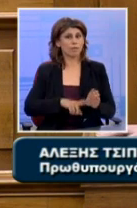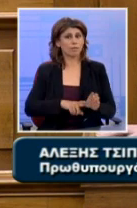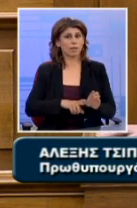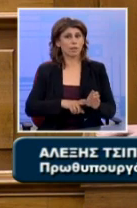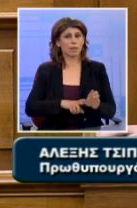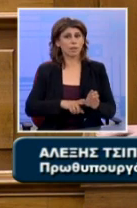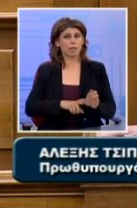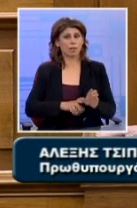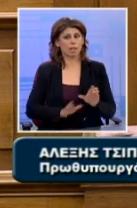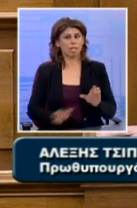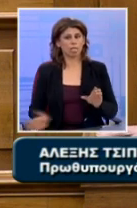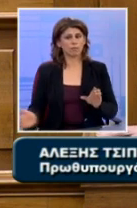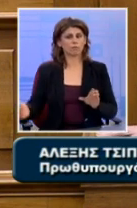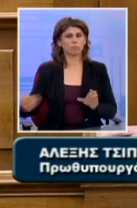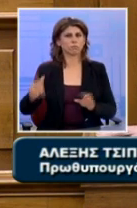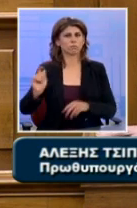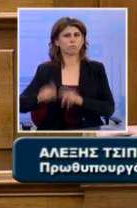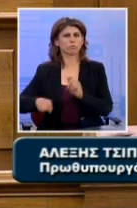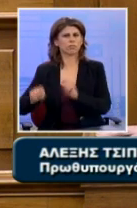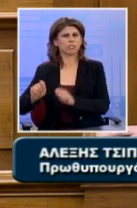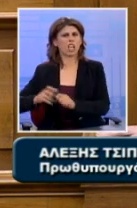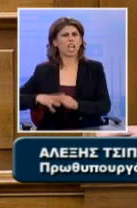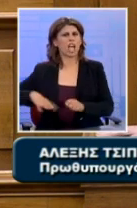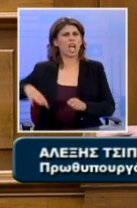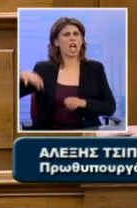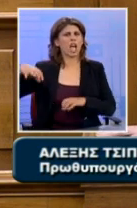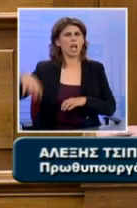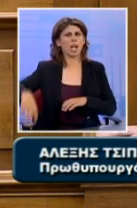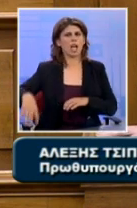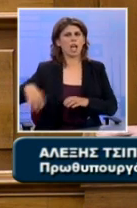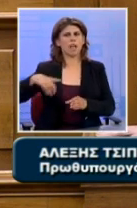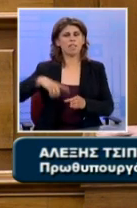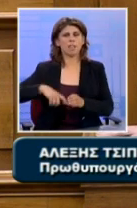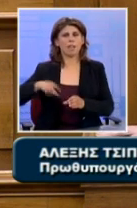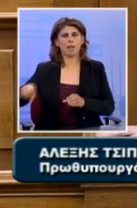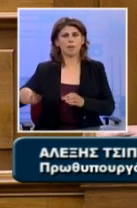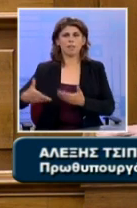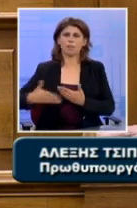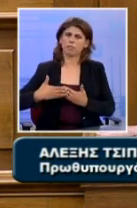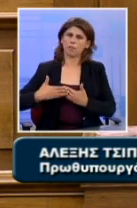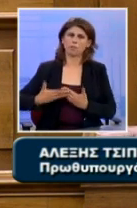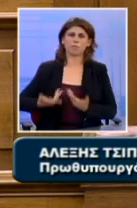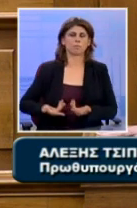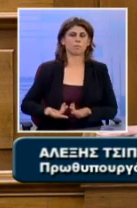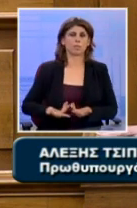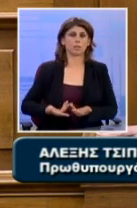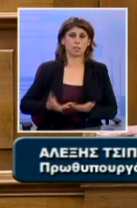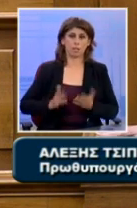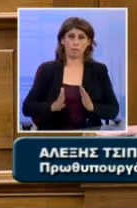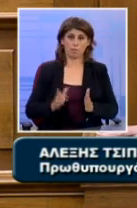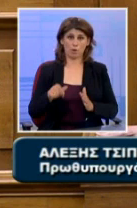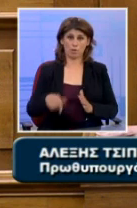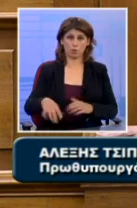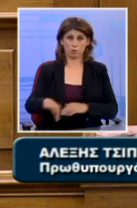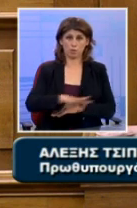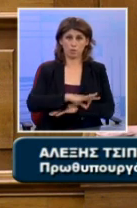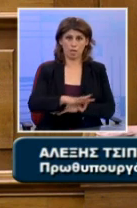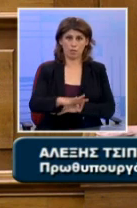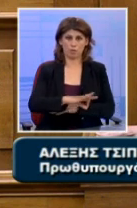πάροχο που θα τους εξυπηρετεί. Για να προχωρήσει μάλιστα το σχέδιο αυτό,